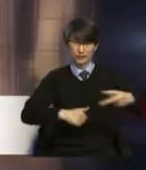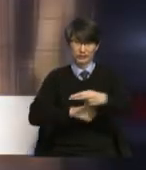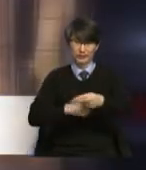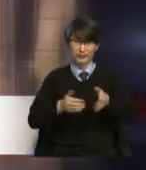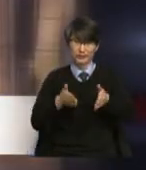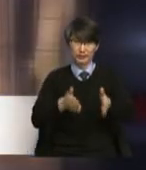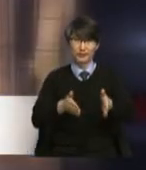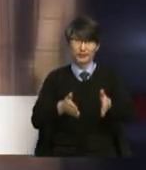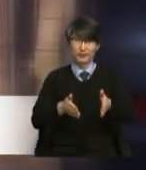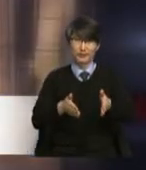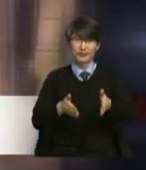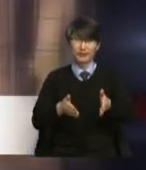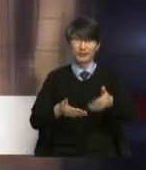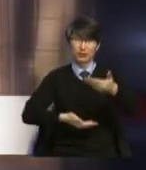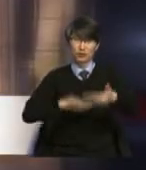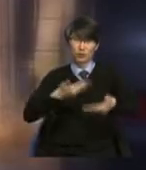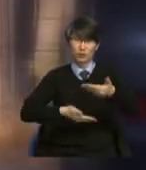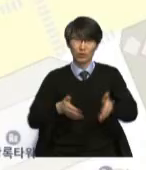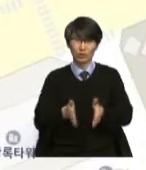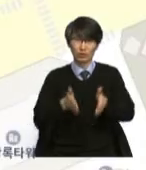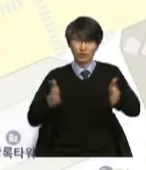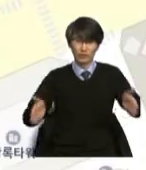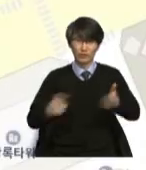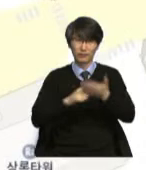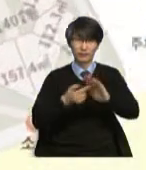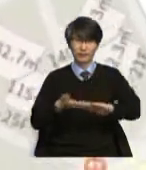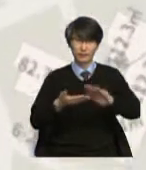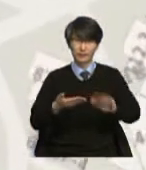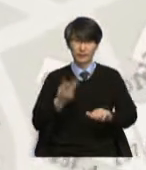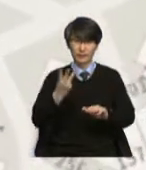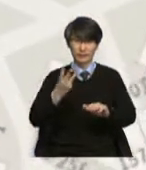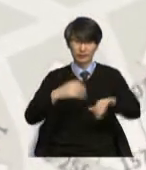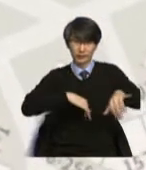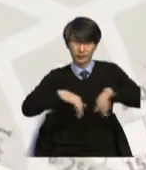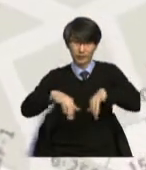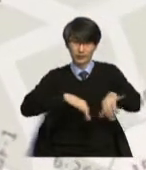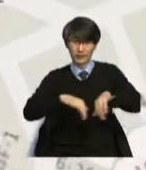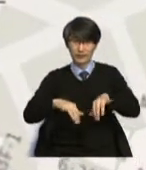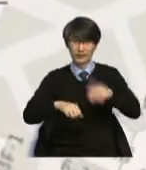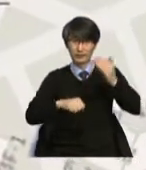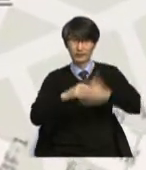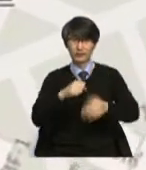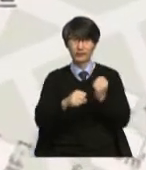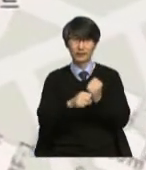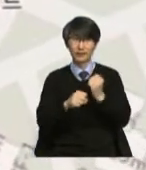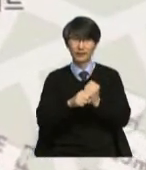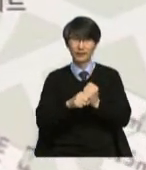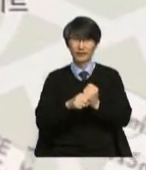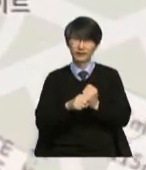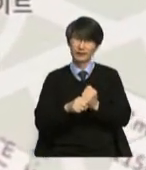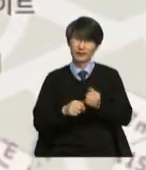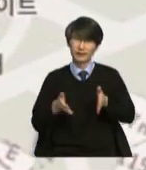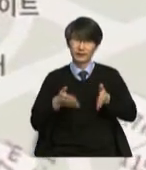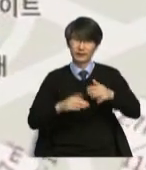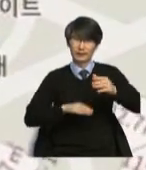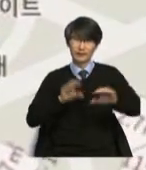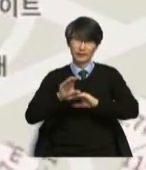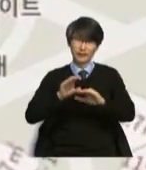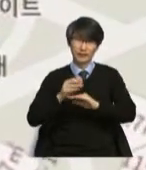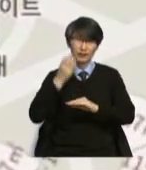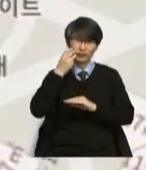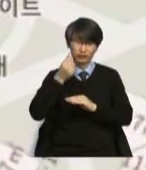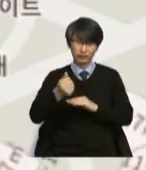길을 차로로 만들겠다고 밝혔습니다. 삼거리 형태의 도로를 만들어 차량 소통을 더 원활히